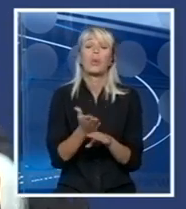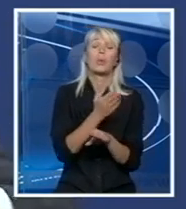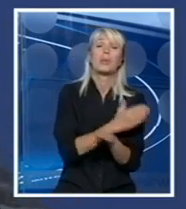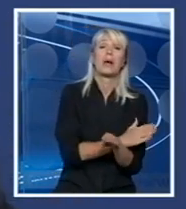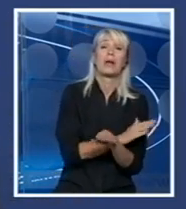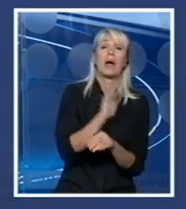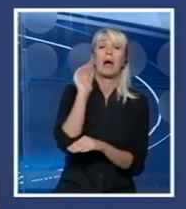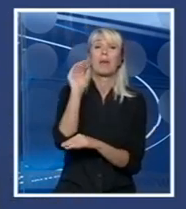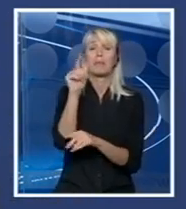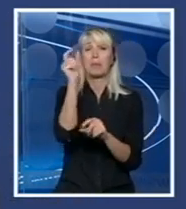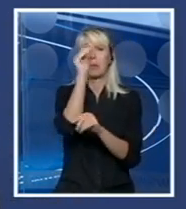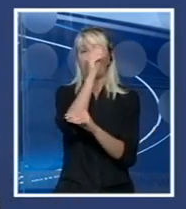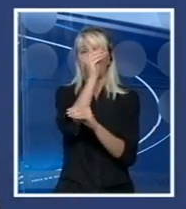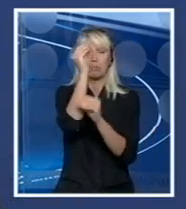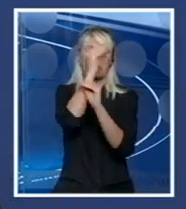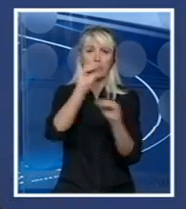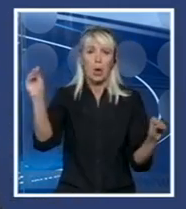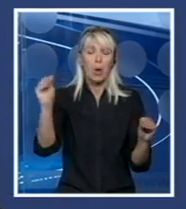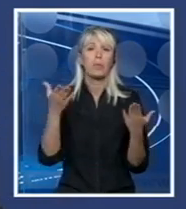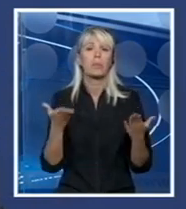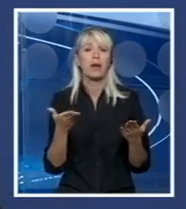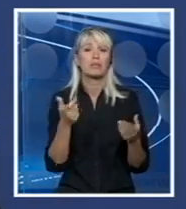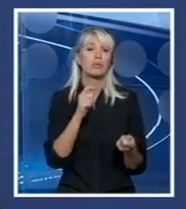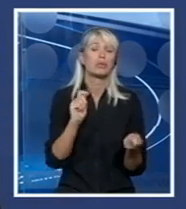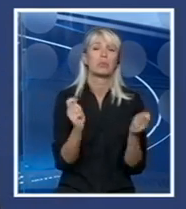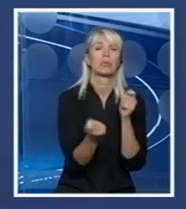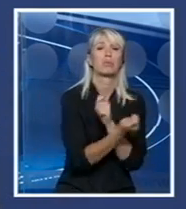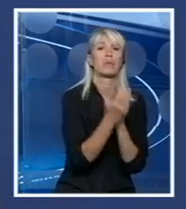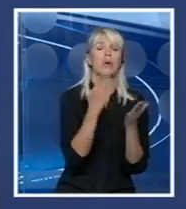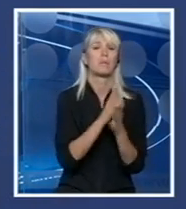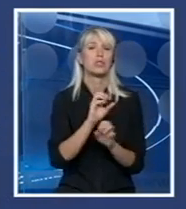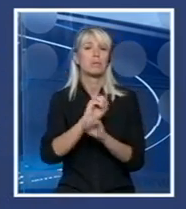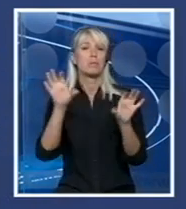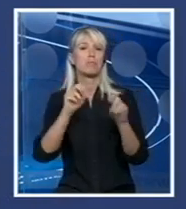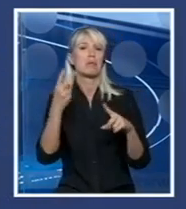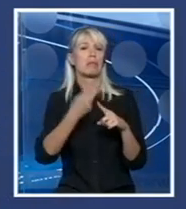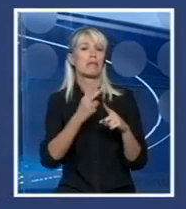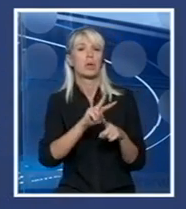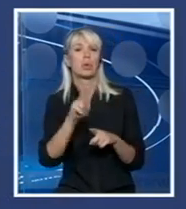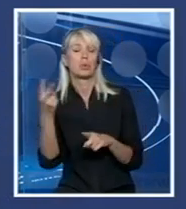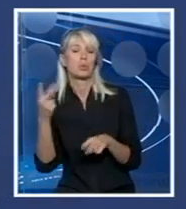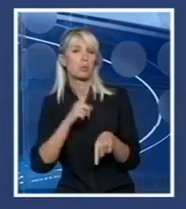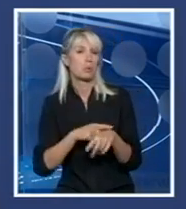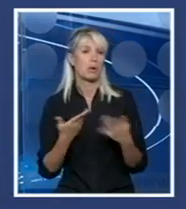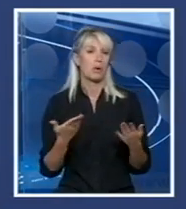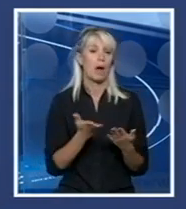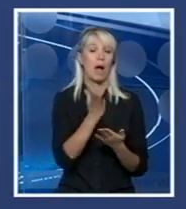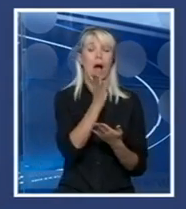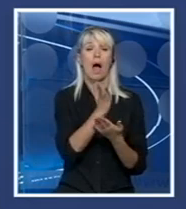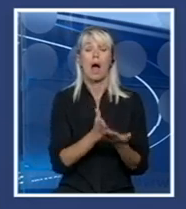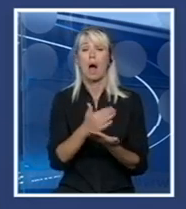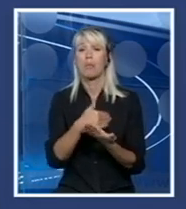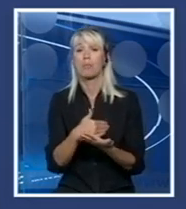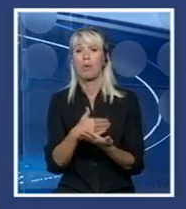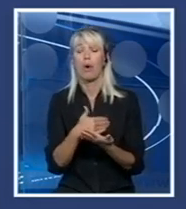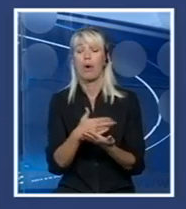drugi ciklus, da kažemo da se onda prebacuje emitovanje tih i tih programa na neki od drugih načina. Podela odeljenja, znate kako,